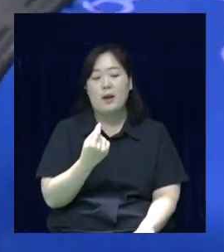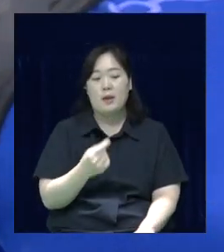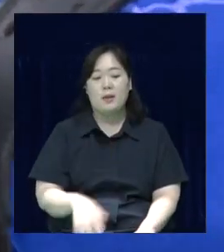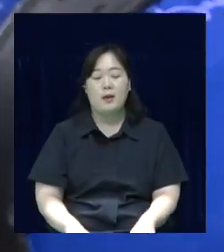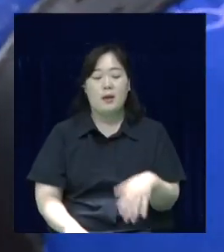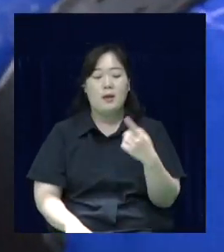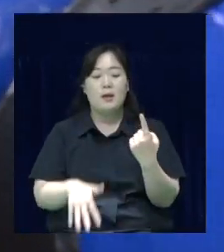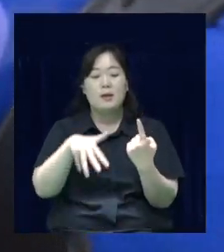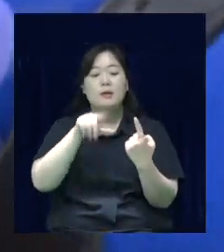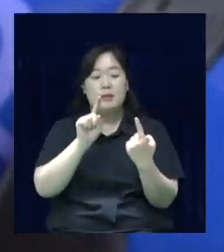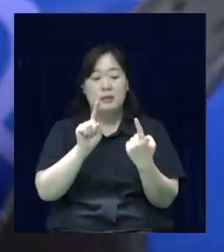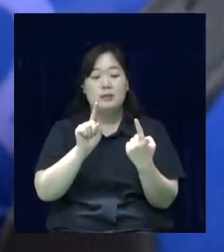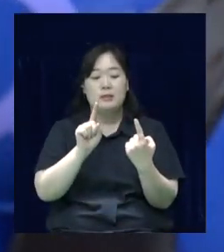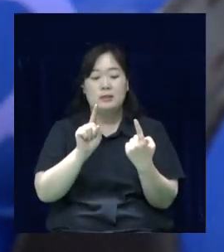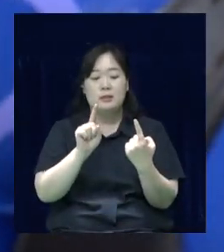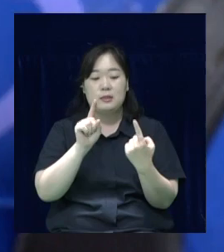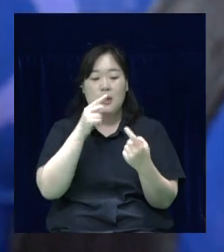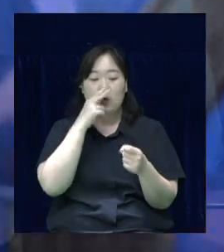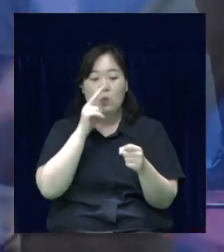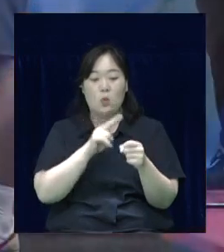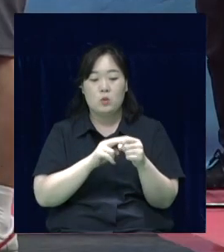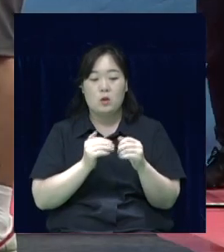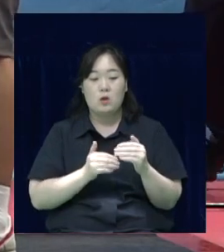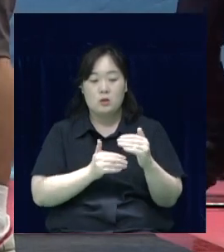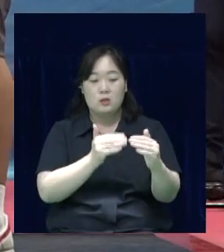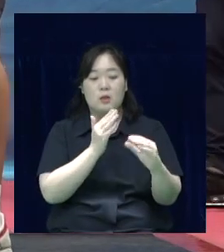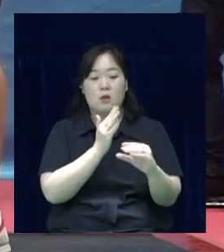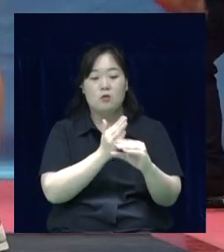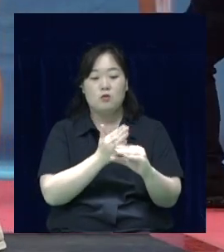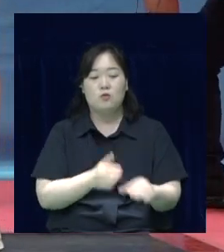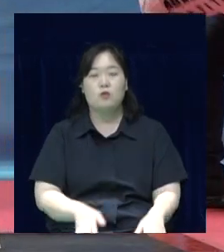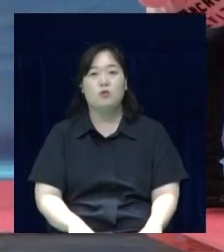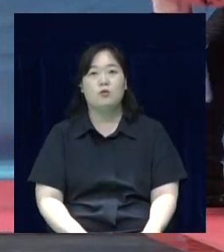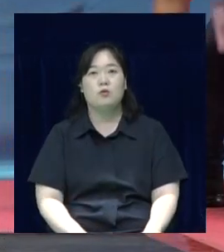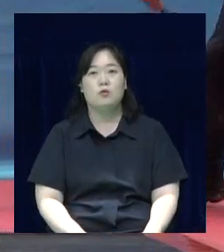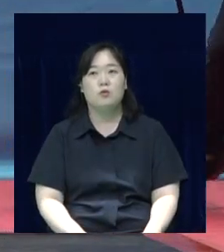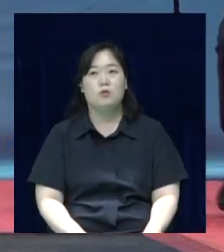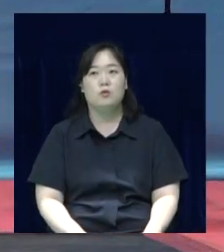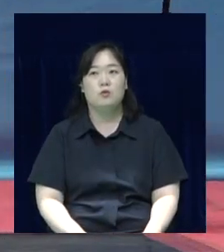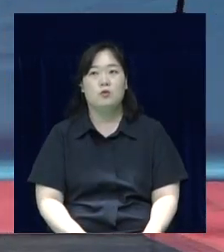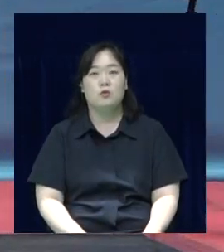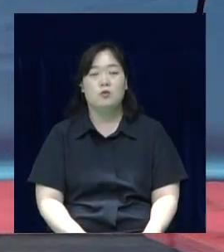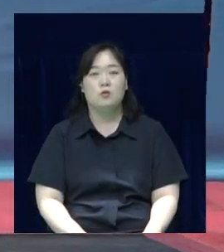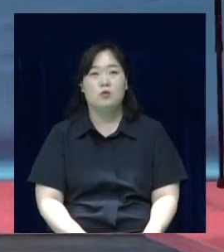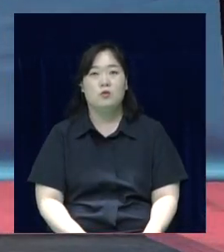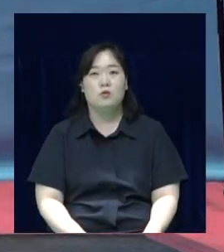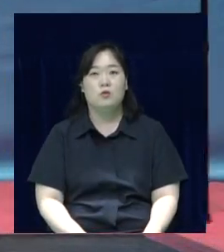시도 먼저 보고서 얘기를 하고요. 멈춤 이후에 리프팅까지